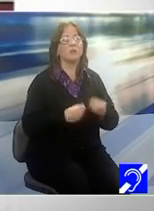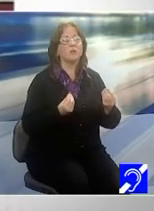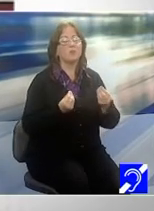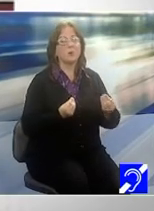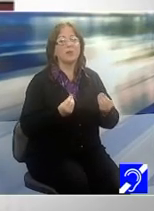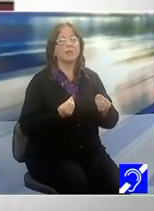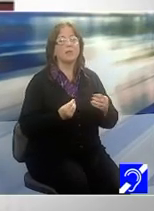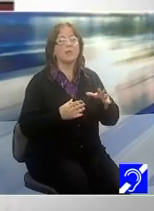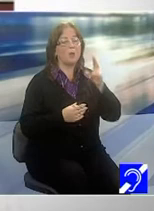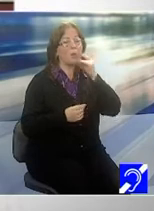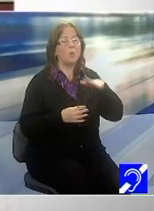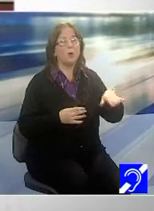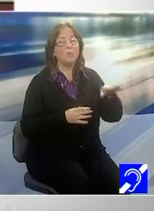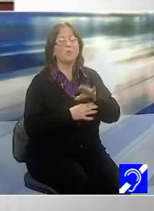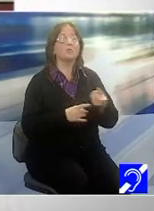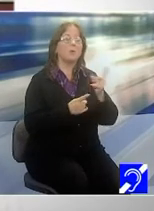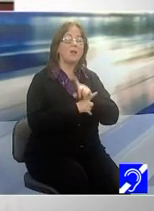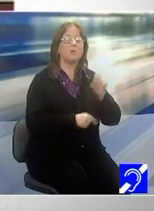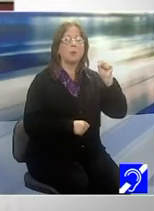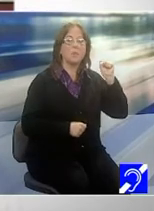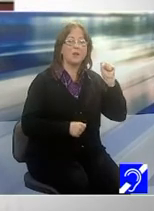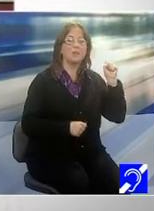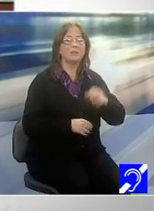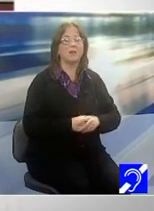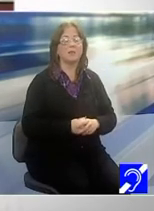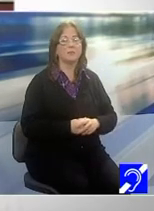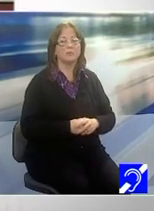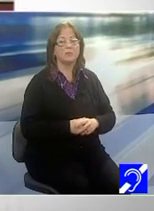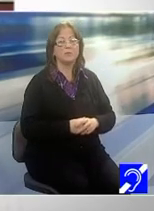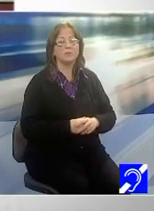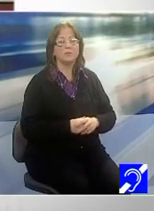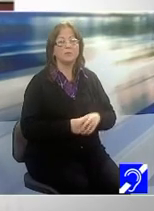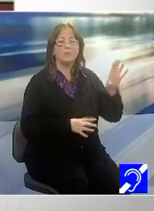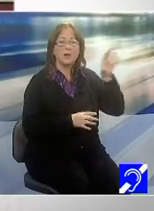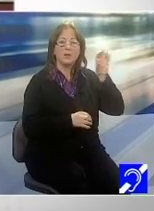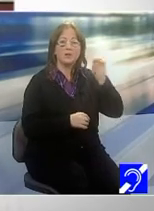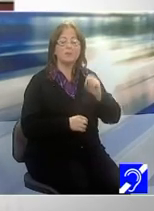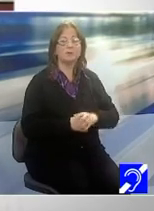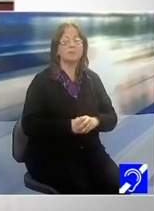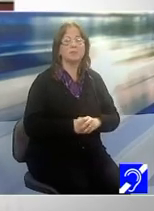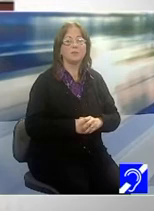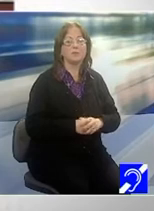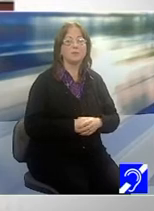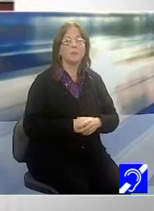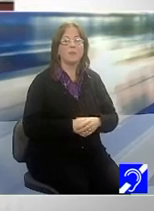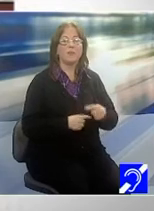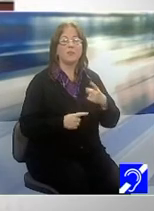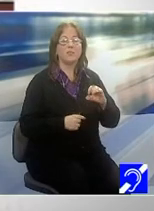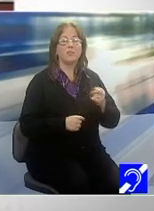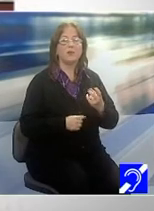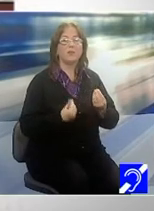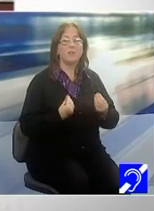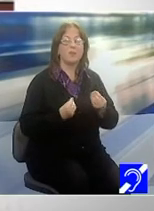și la PSD, pentru că nu ne așteptam, cel puțin eu nu mă așteptam să sprijine acest guvern. Și vreau să-l întreb pe